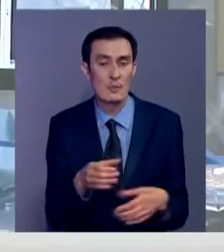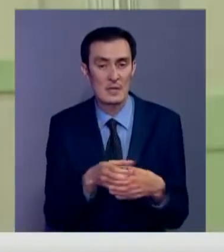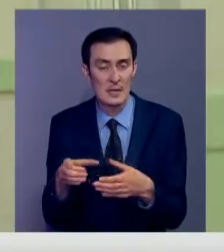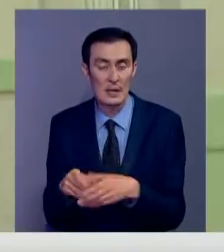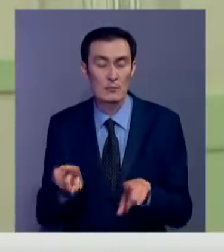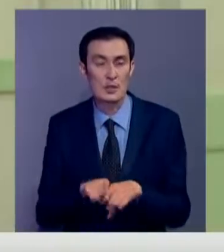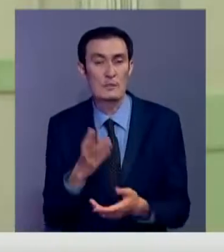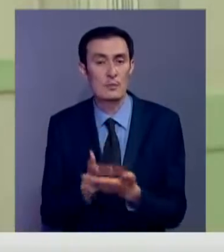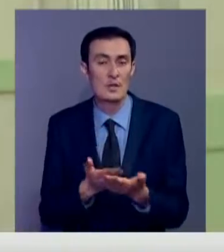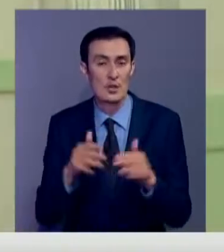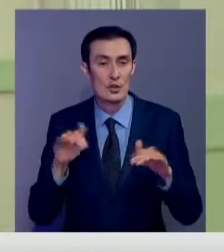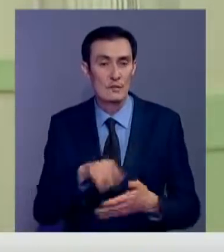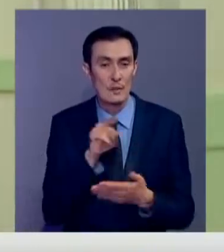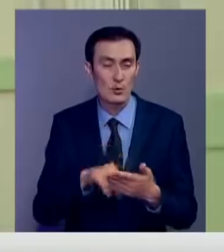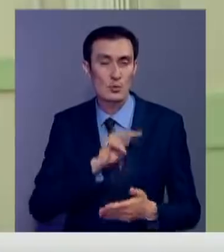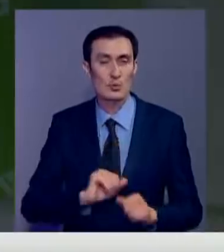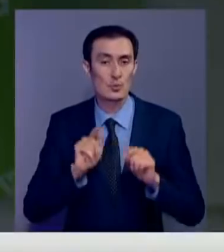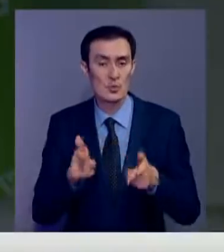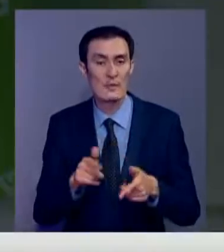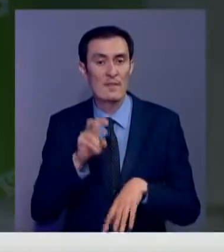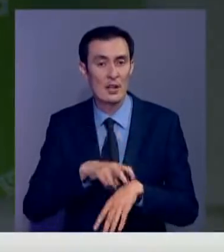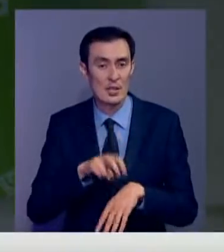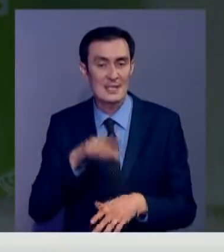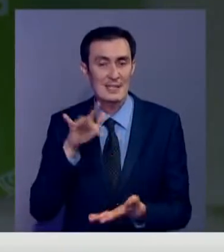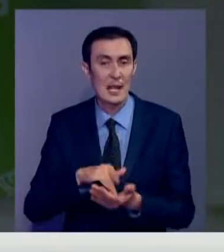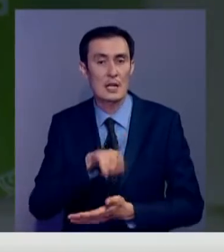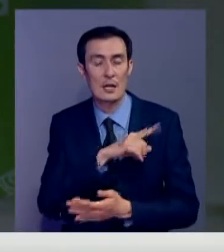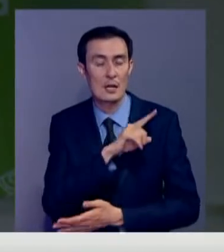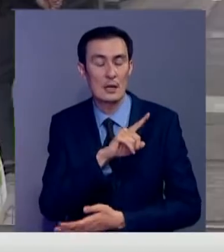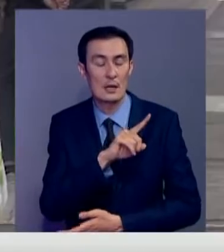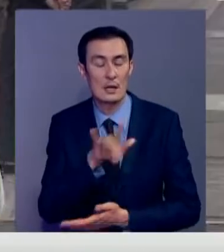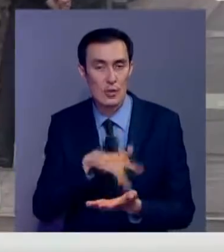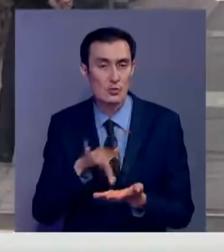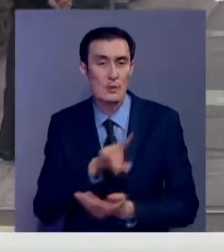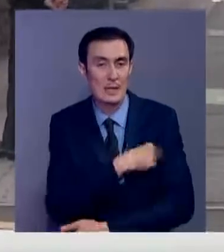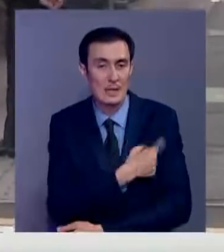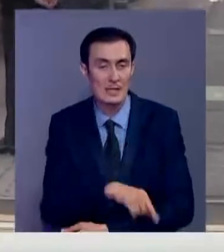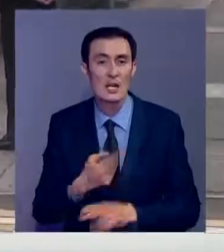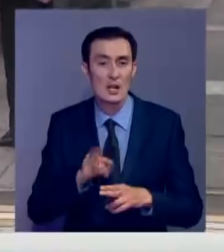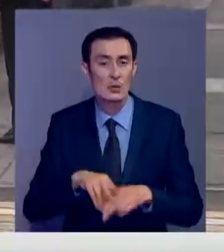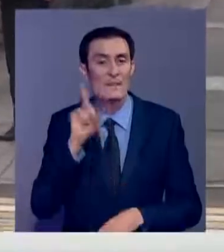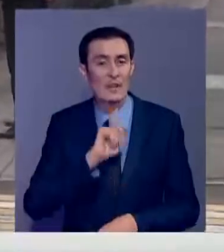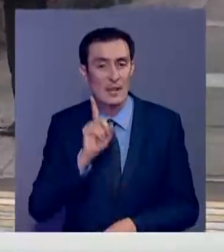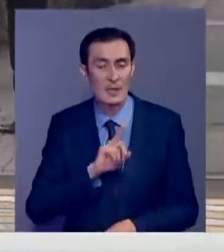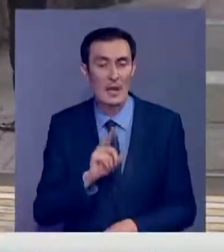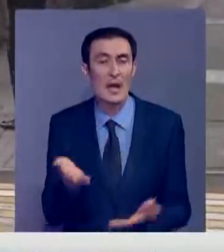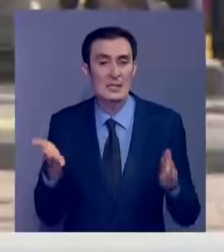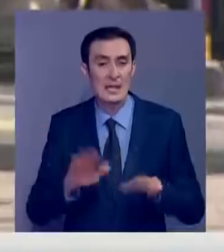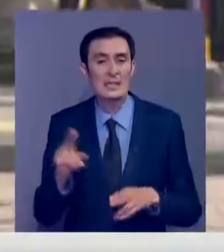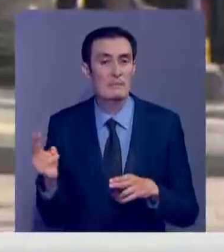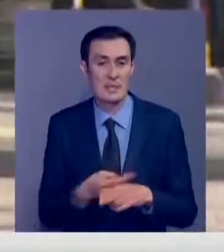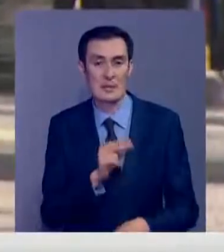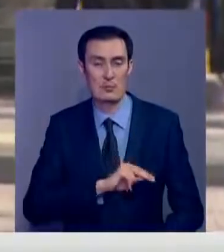Он также поручил решить вопрос трудоустройства медиков Центральной городской клинической больницы, которые временно остались без